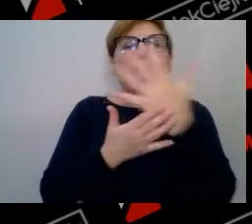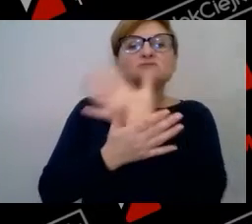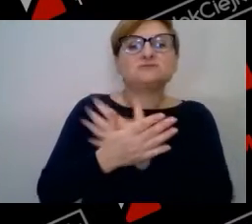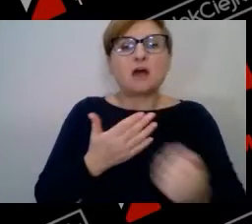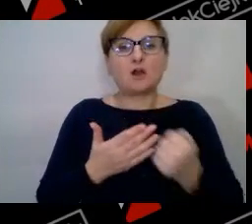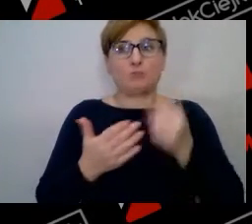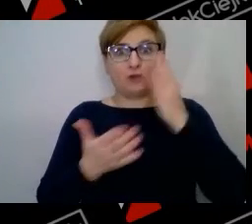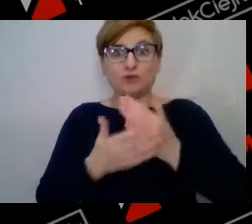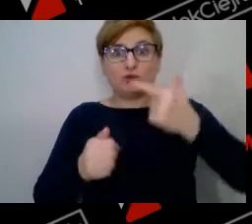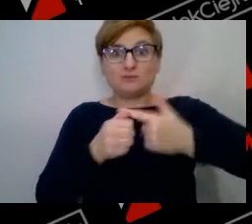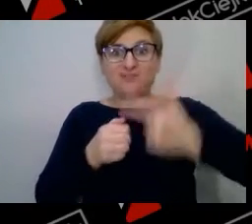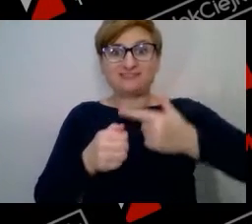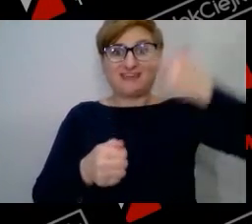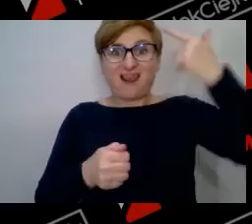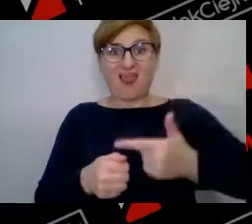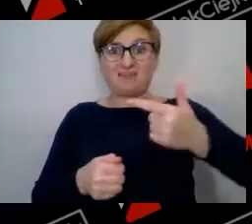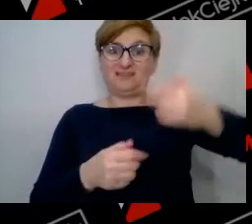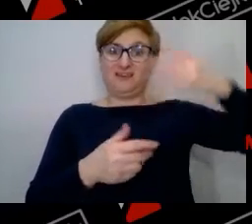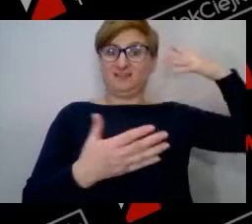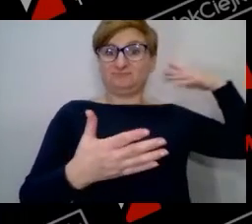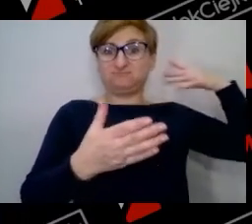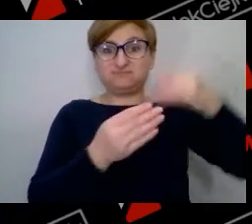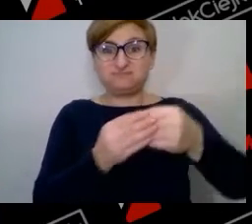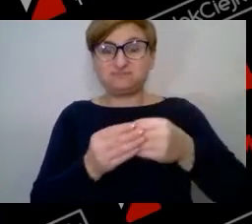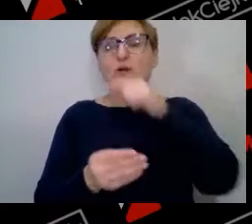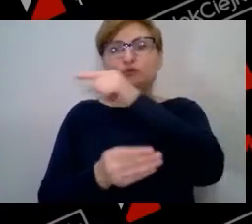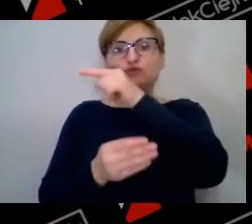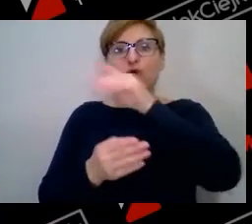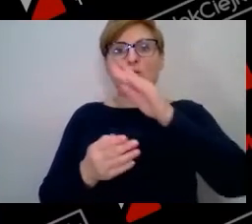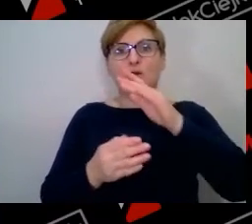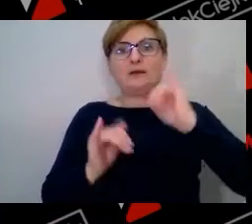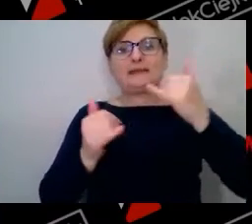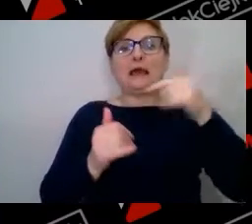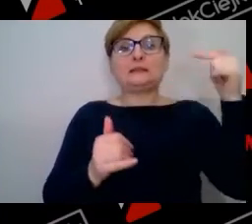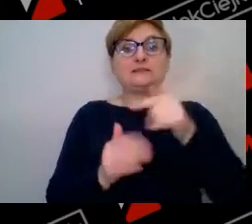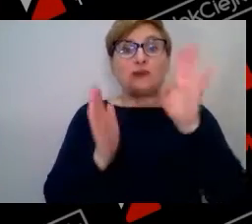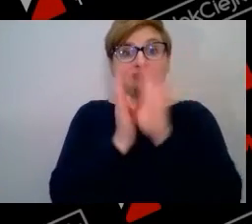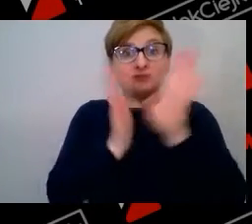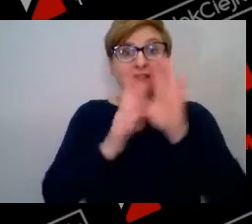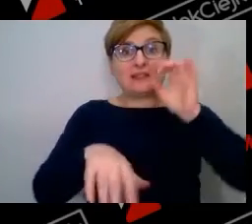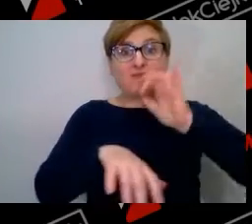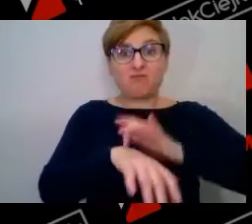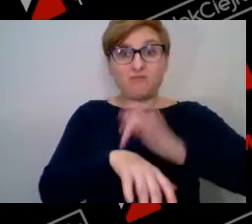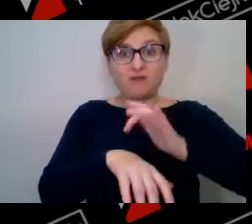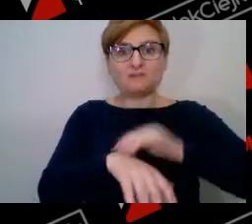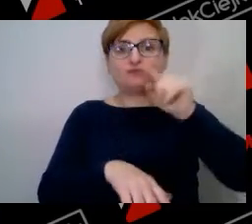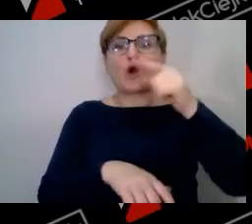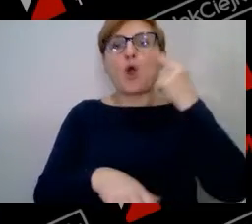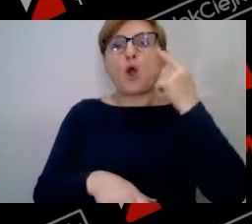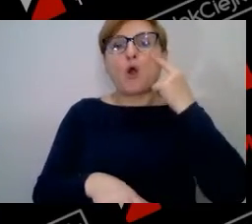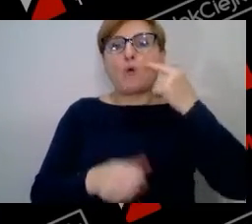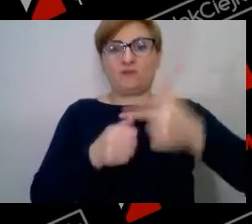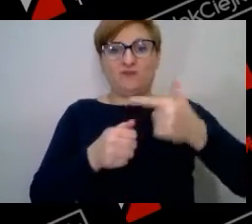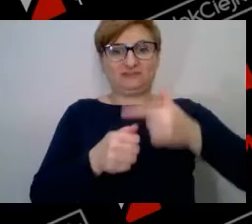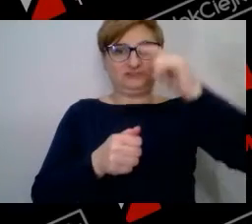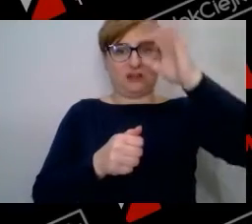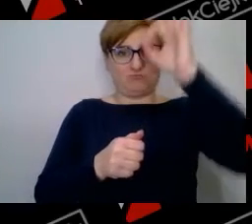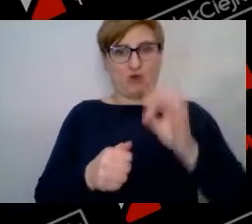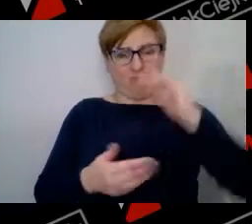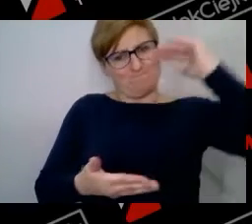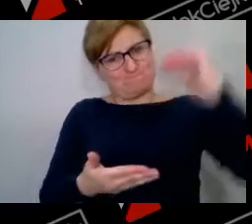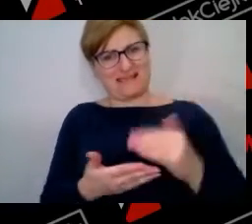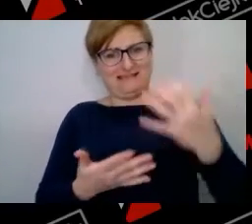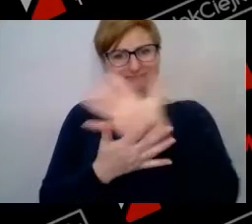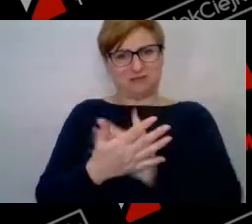lat, a skorygowana luka płacowa według danych GUS-u z 2019 roku wynosi około 20%. Dlatego postulujemy